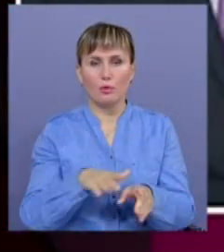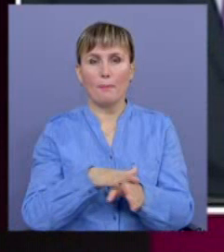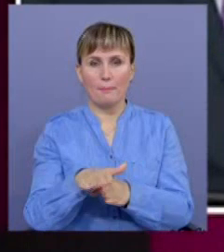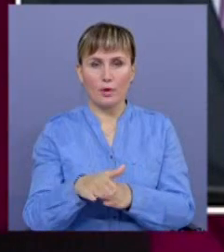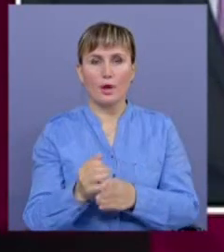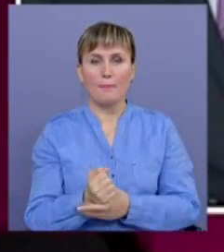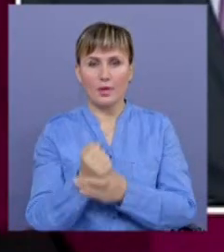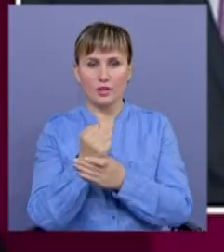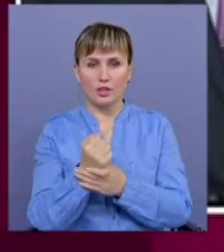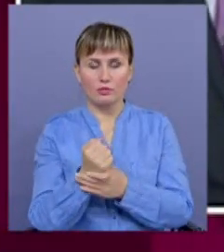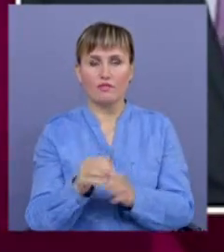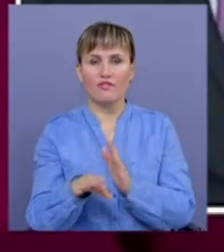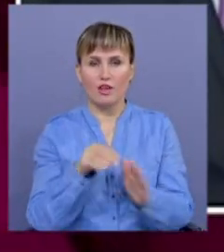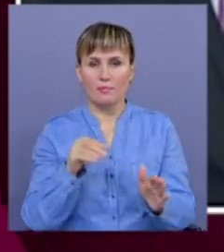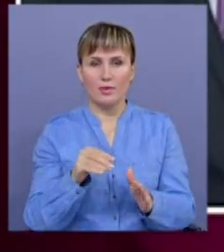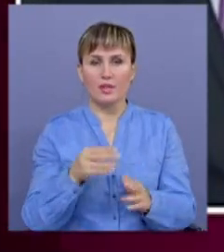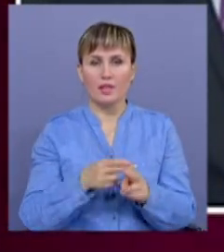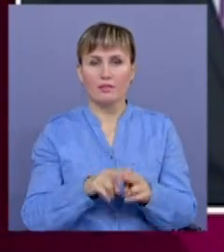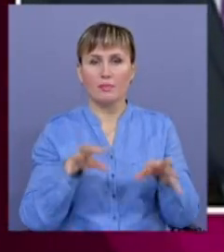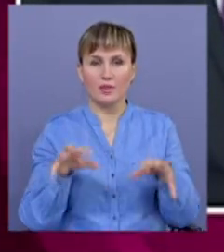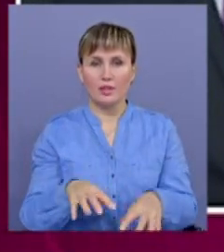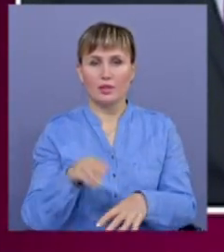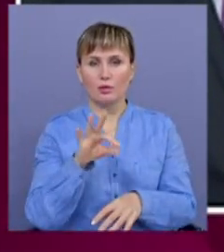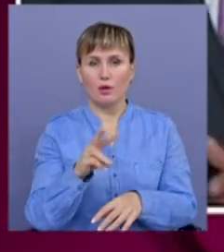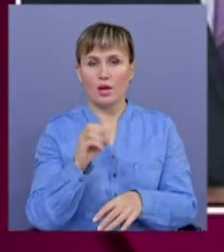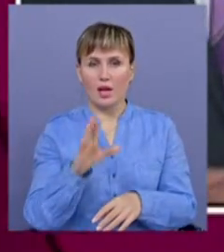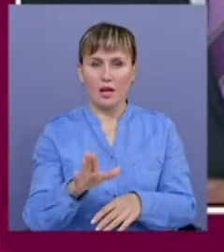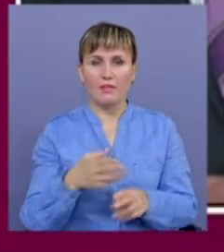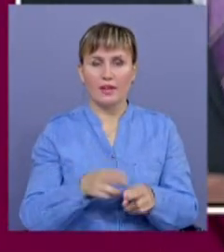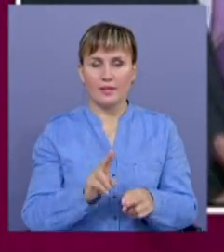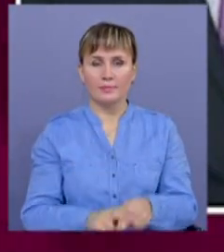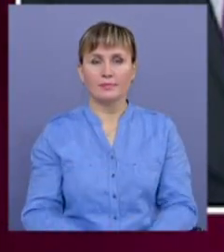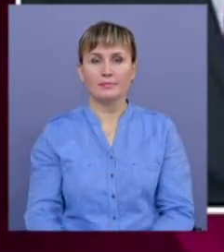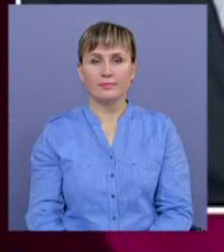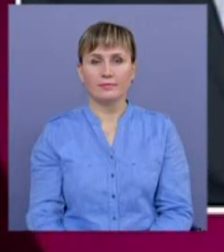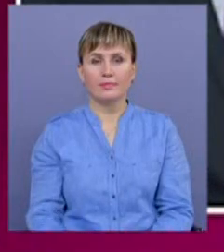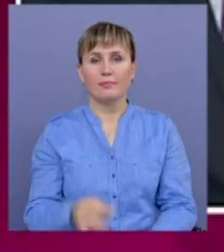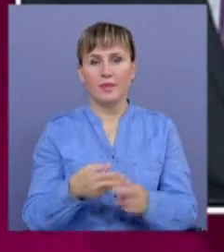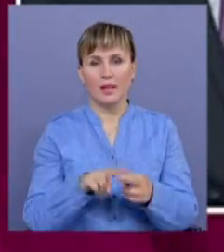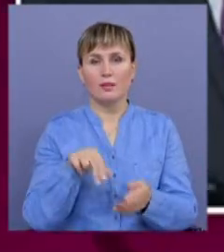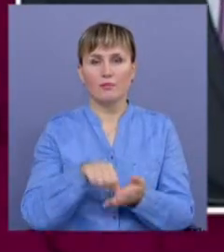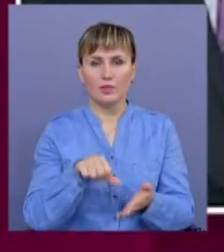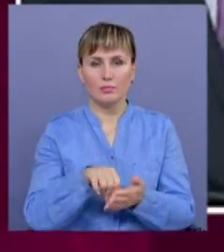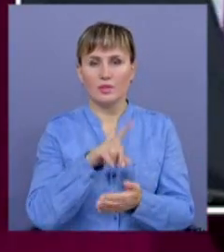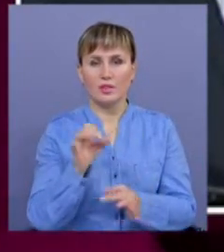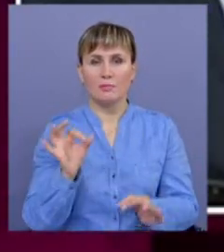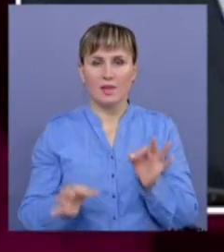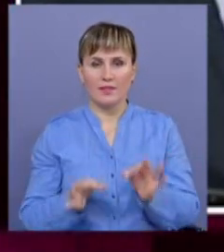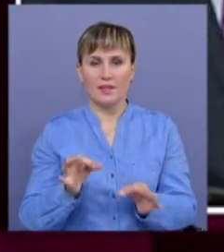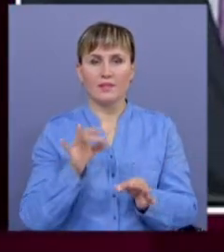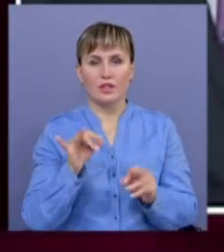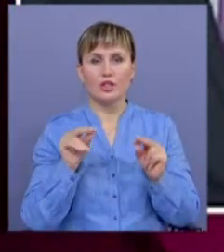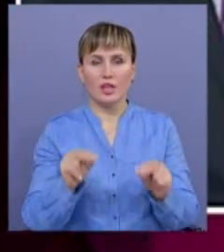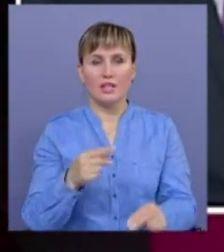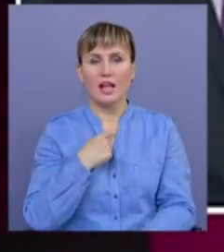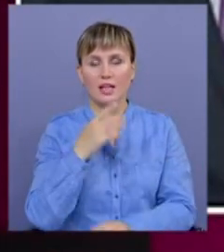полностью поддерживают выбор лидера нации относительно кандидатуры Касым Жомарта Токаева. При этом выступают за справедливое и